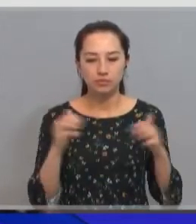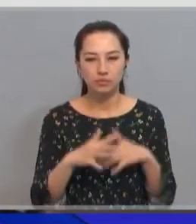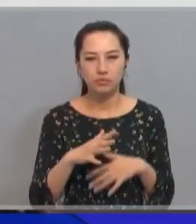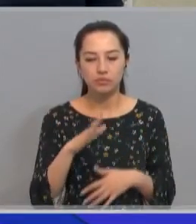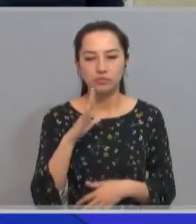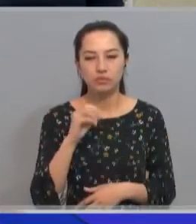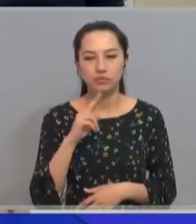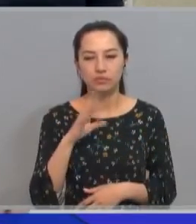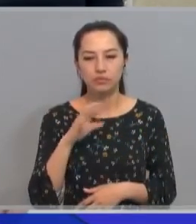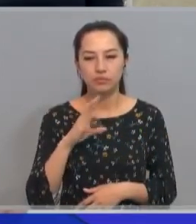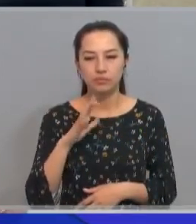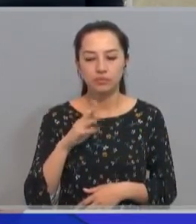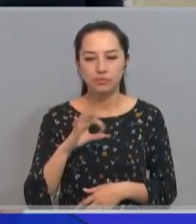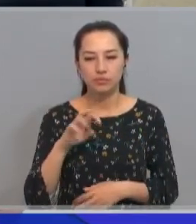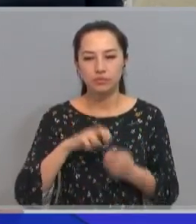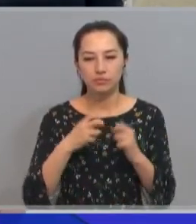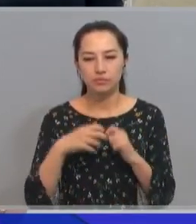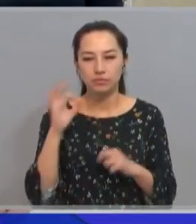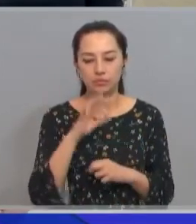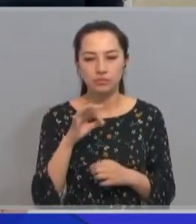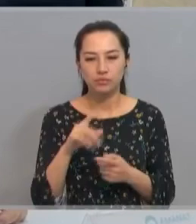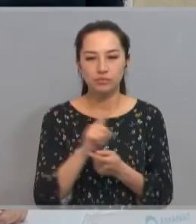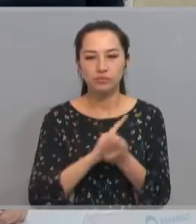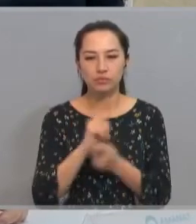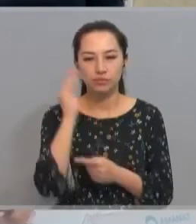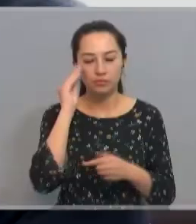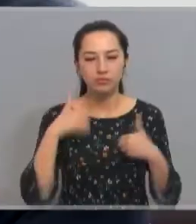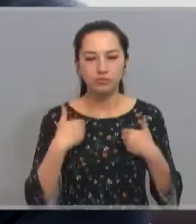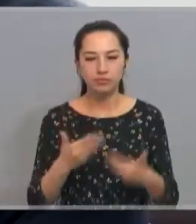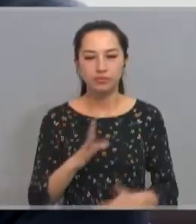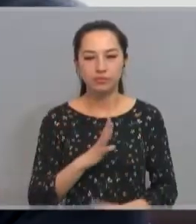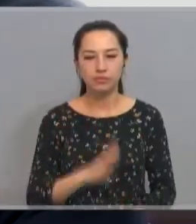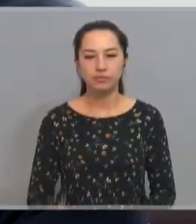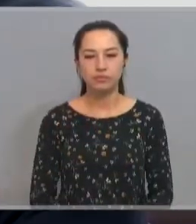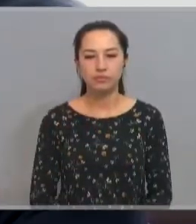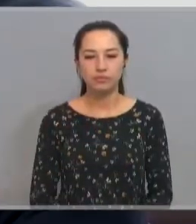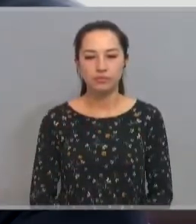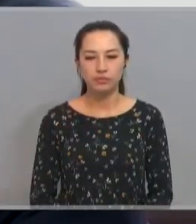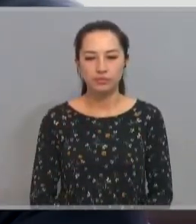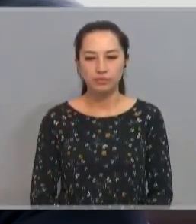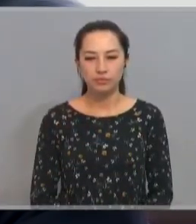тиісті ведомствоға осы мәселеге өзгеріс енгізу туралы ұсыныстарын жолдайтын